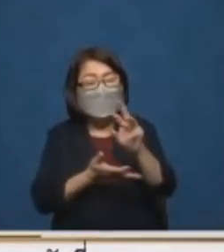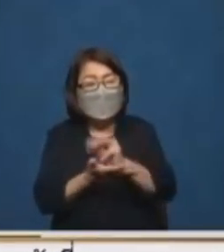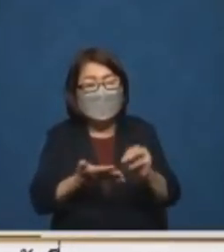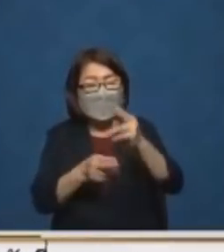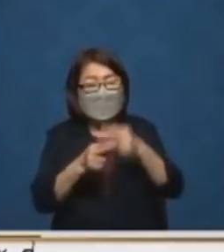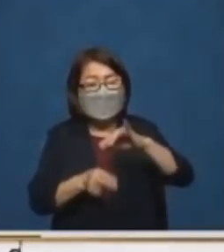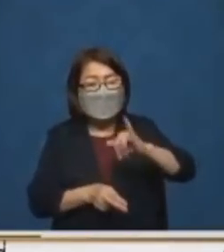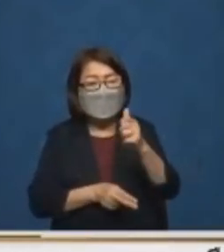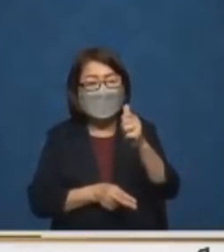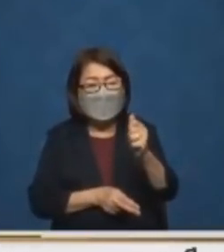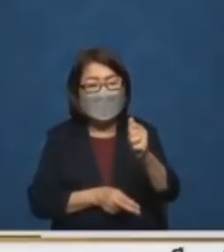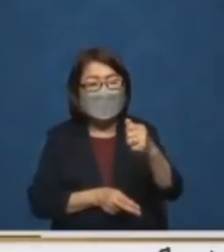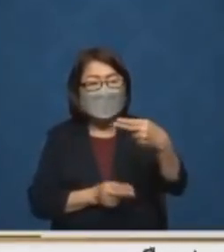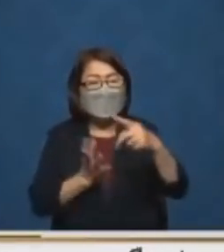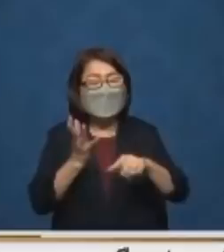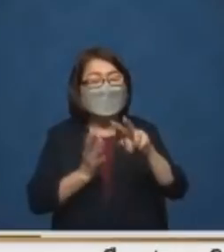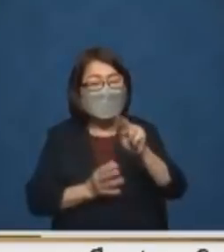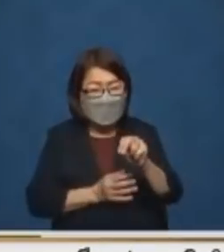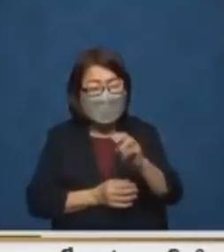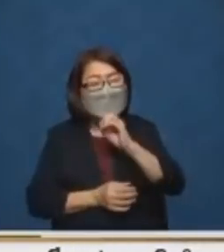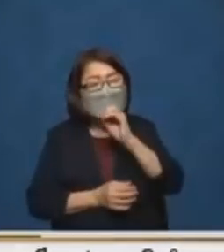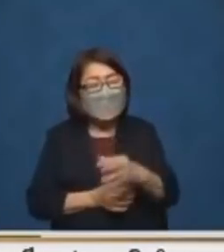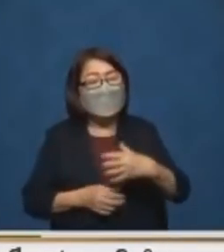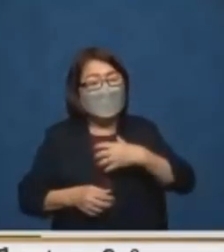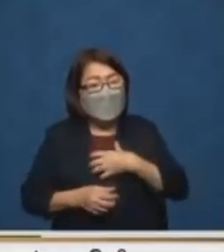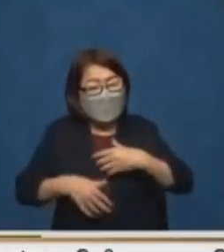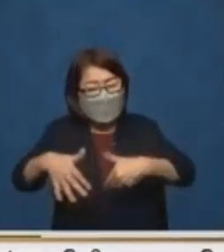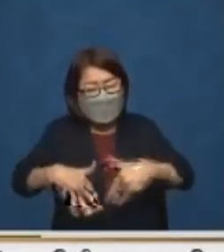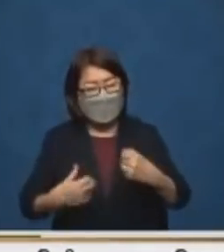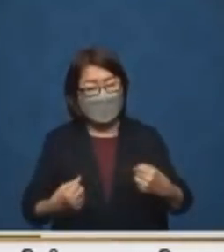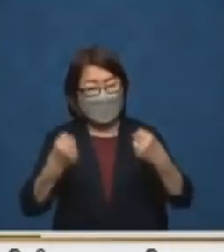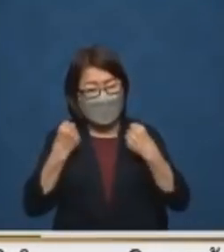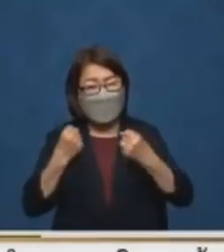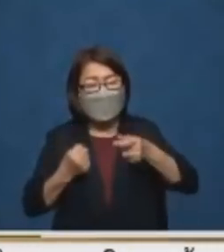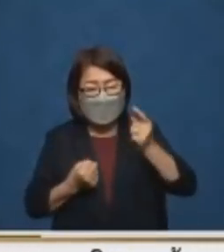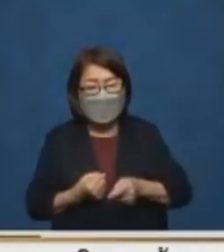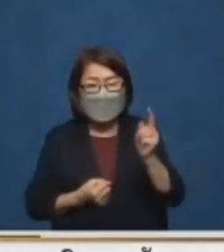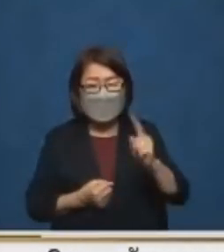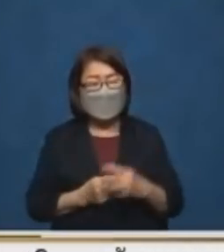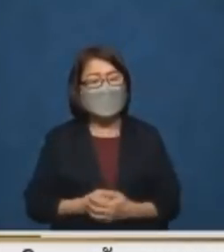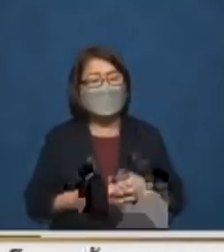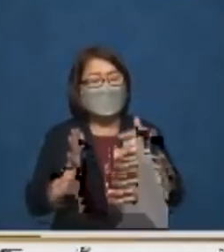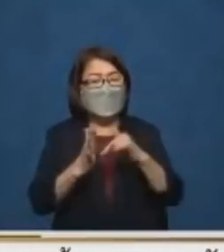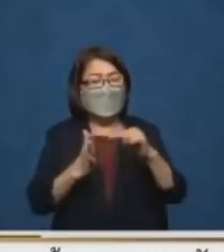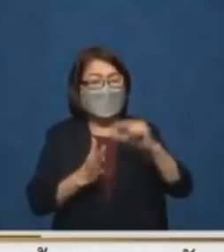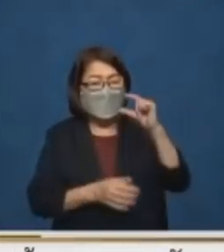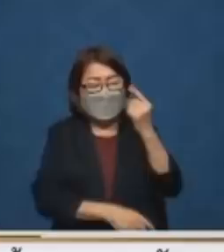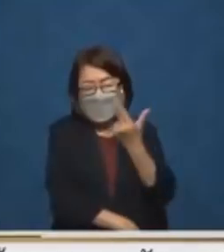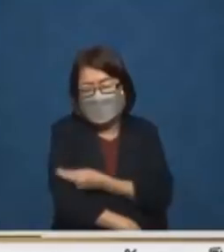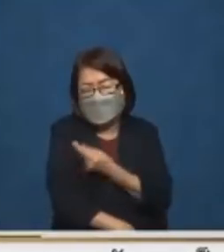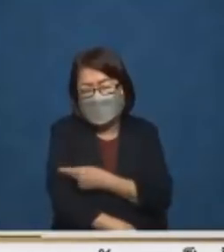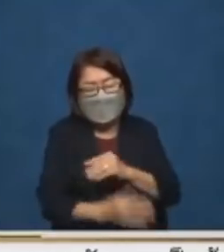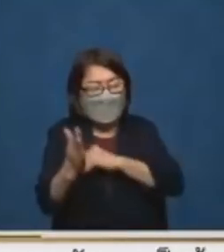เขาไดบอกว่า ถ้าจะสรางภูมคมกัหมู่จะต้องมีการฉีดวักซีนอย่างน้อย 70